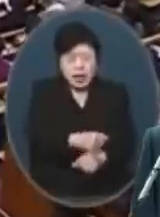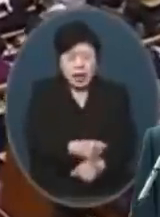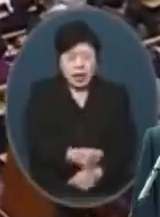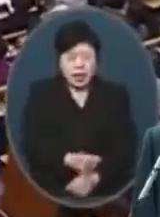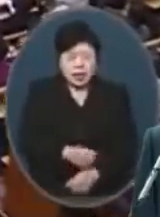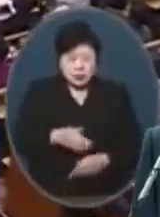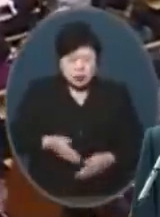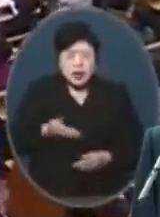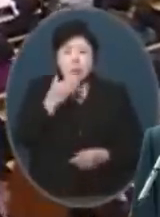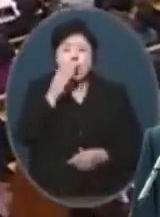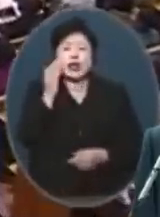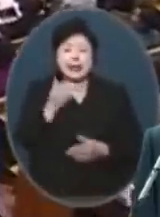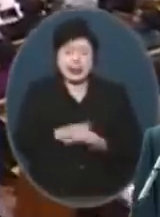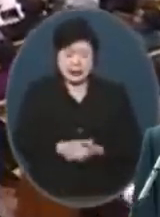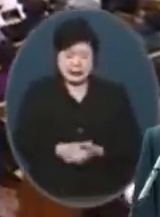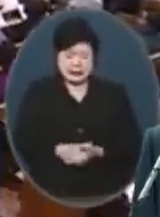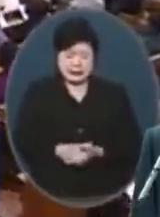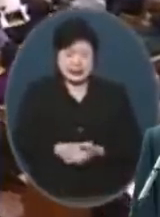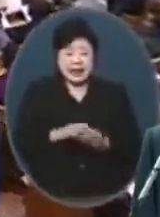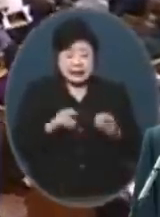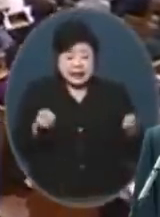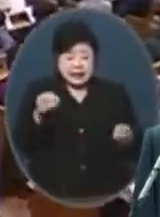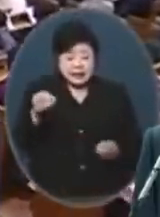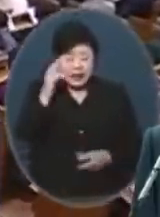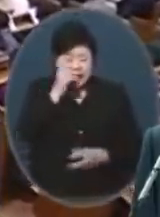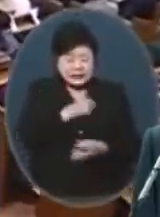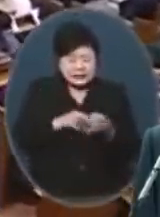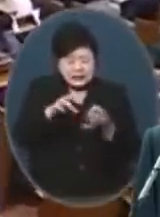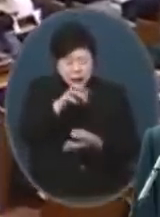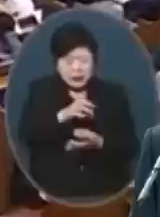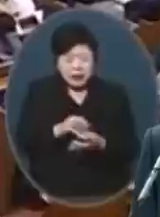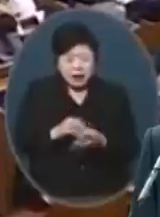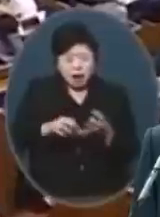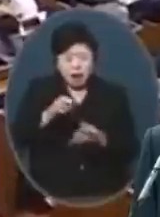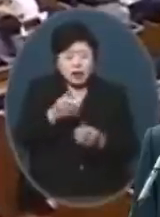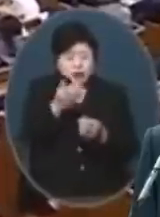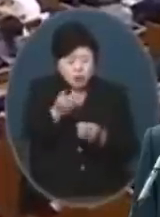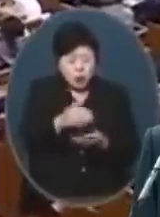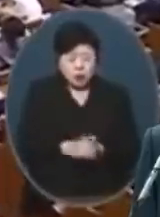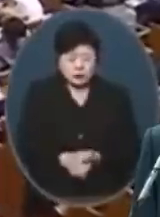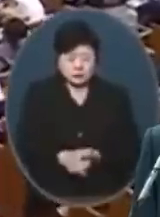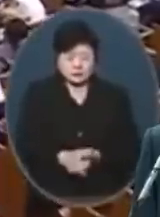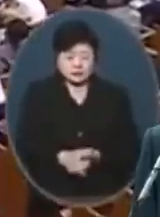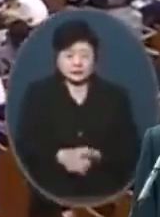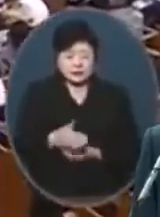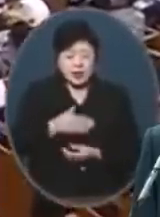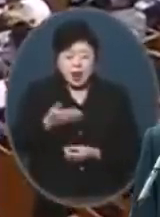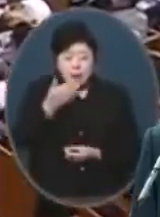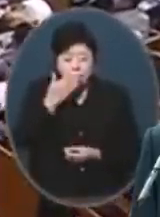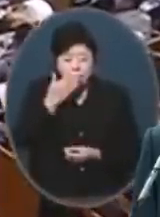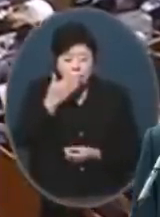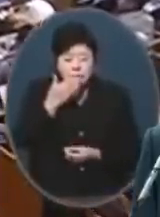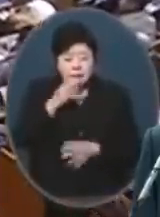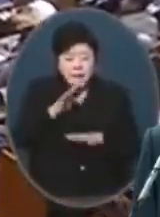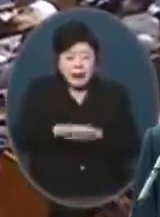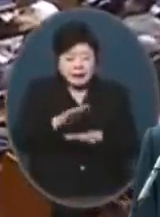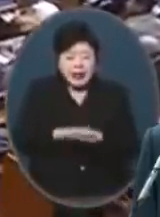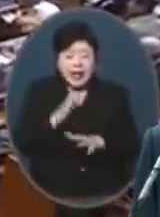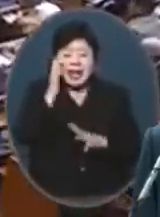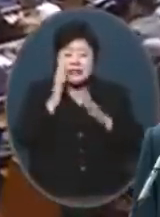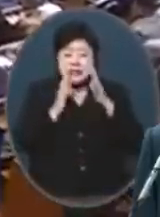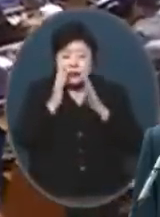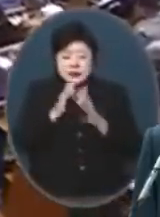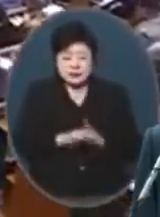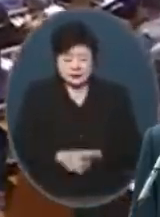그 소산을 먹으리라. 땅이 내게 가시덤불과 은극기를 낼 것이라. 내가 먹을 것은